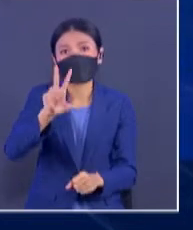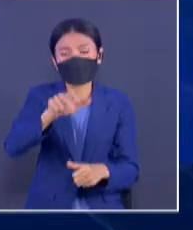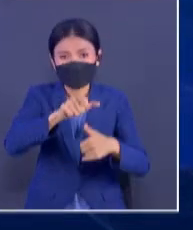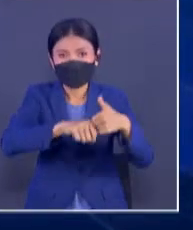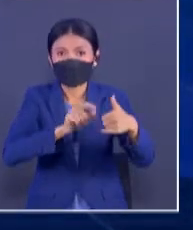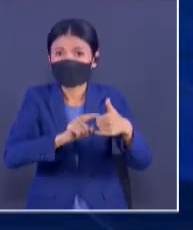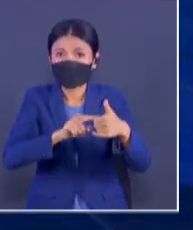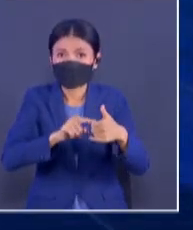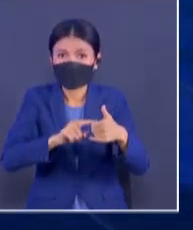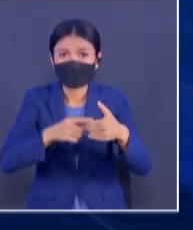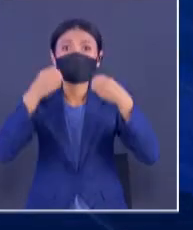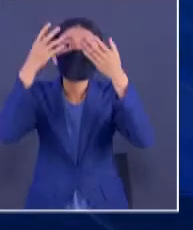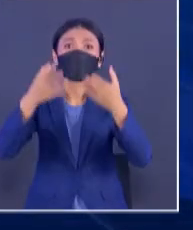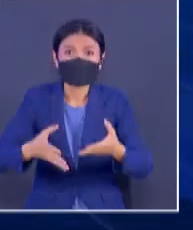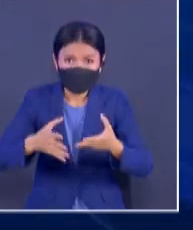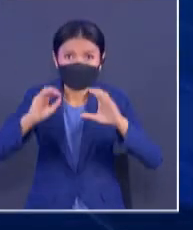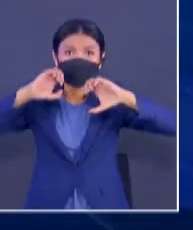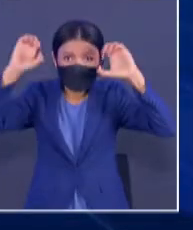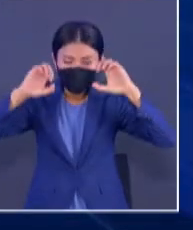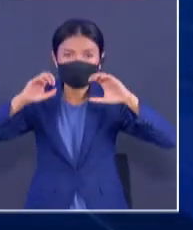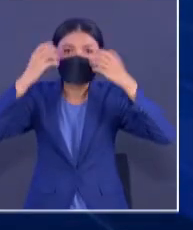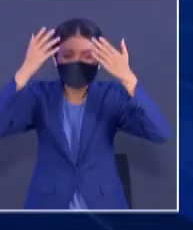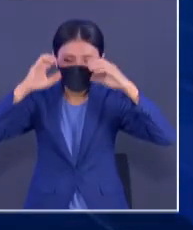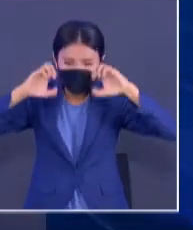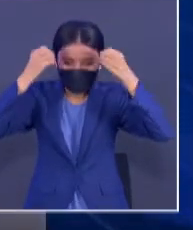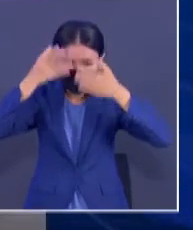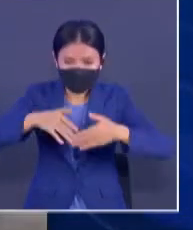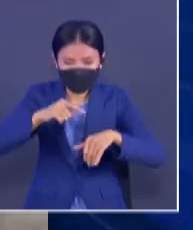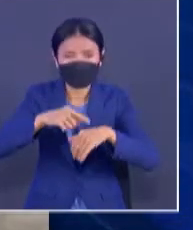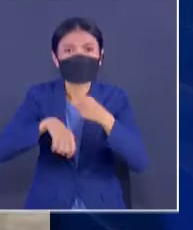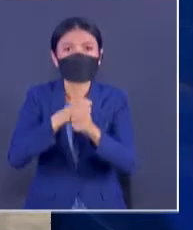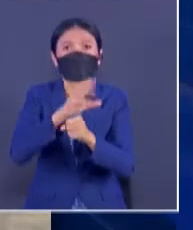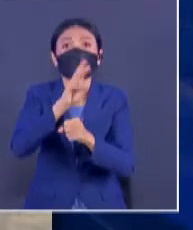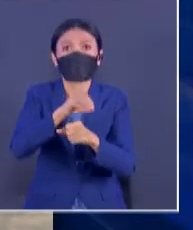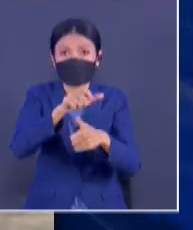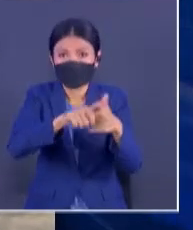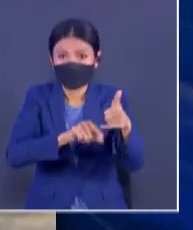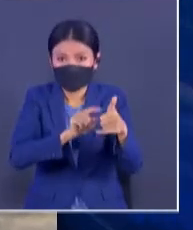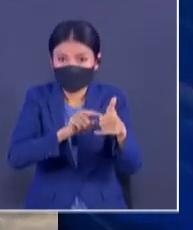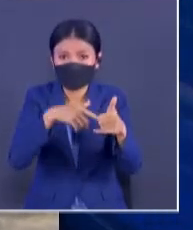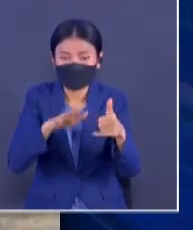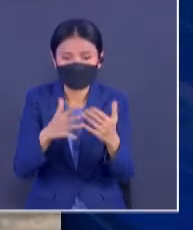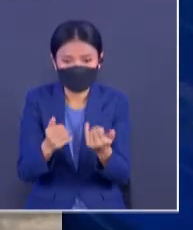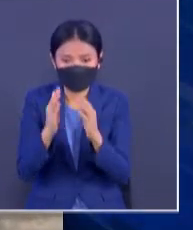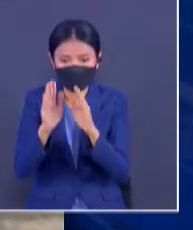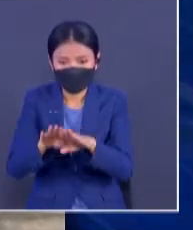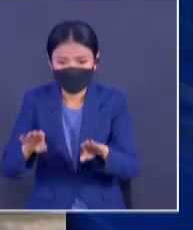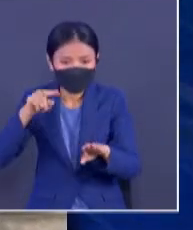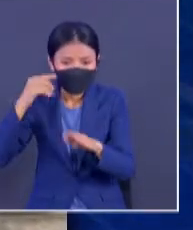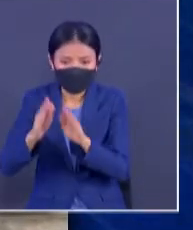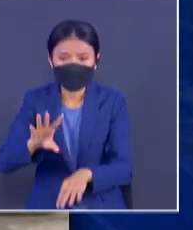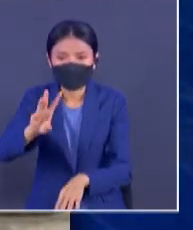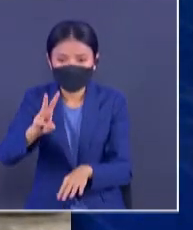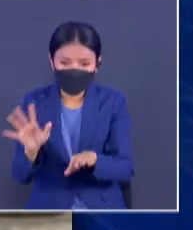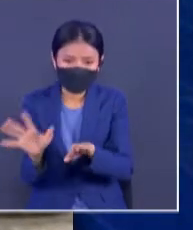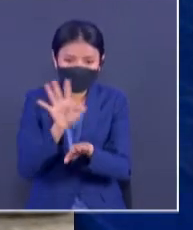นะครับเกษียณราชการแล้วนะครับขณะที่กำลังพาเด็กทั้งหกคนเดินทางไปจังหวัดภูเก็ตโดยตำรวจ